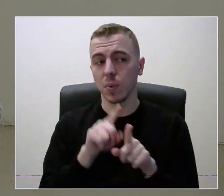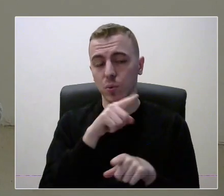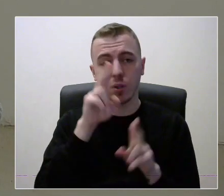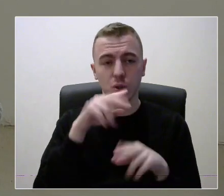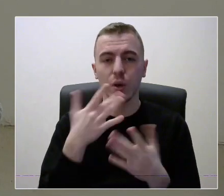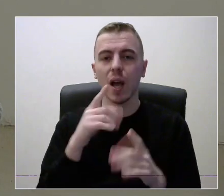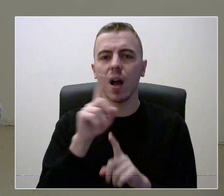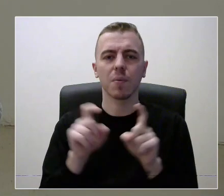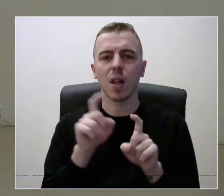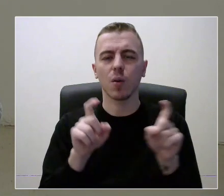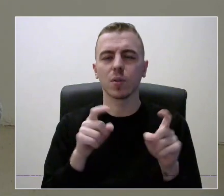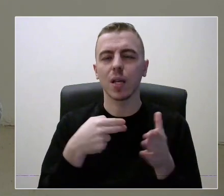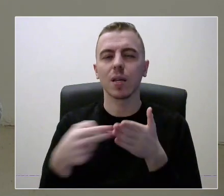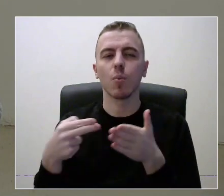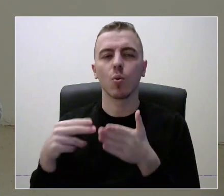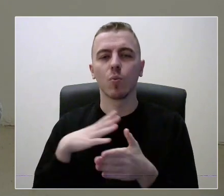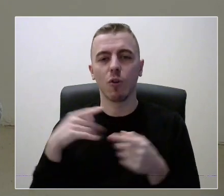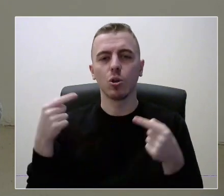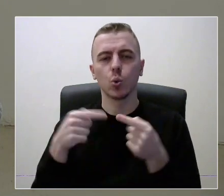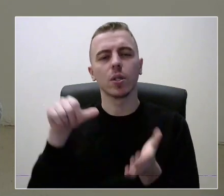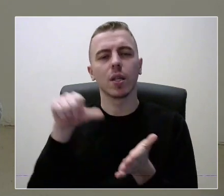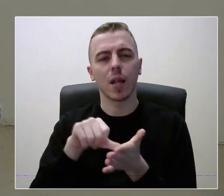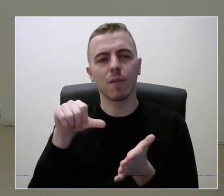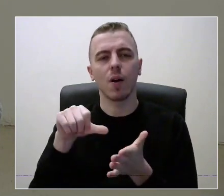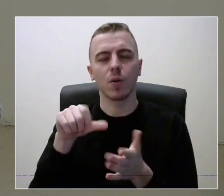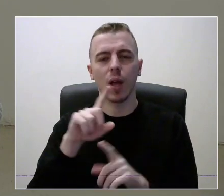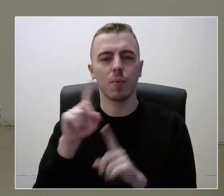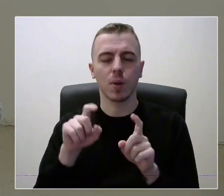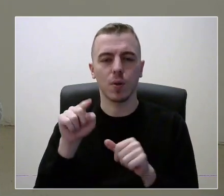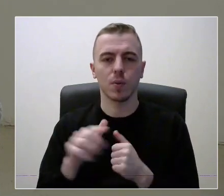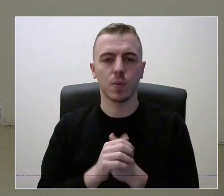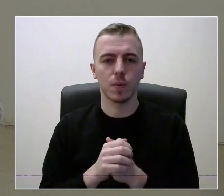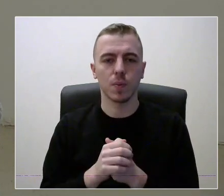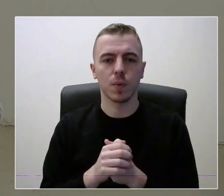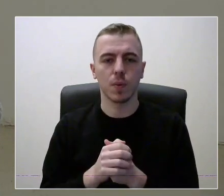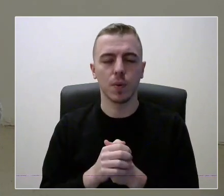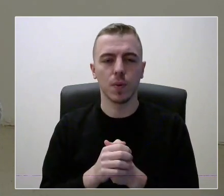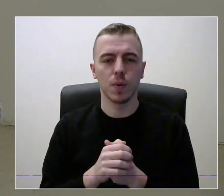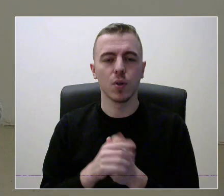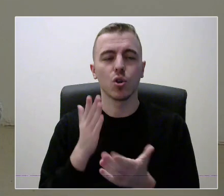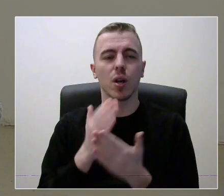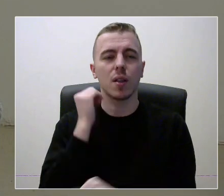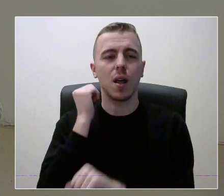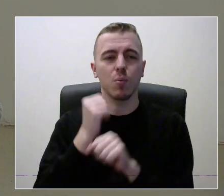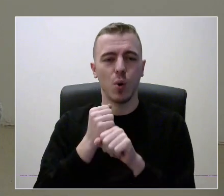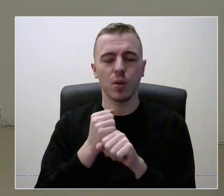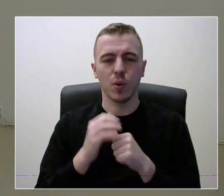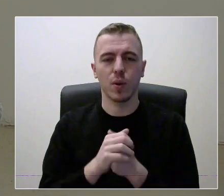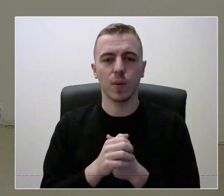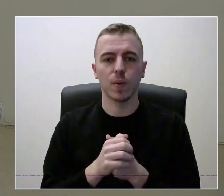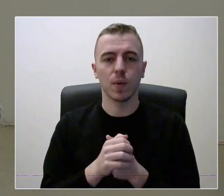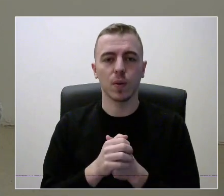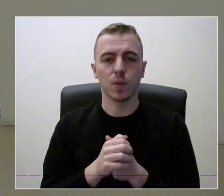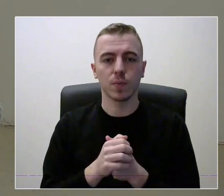tų įmonių, kad sutiktų dalyvauti šitos mažos įvijos. Taip, darbuotojai, tai darbuotojai, žinot, taip. Turit žinot,